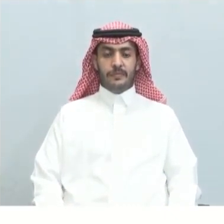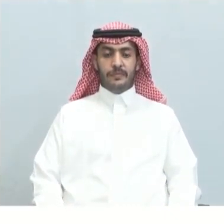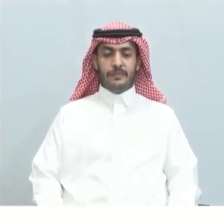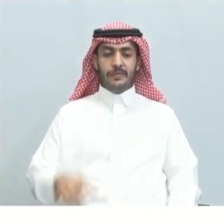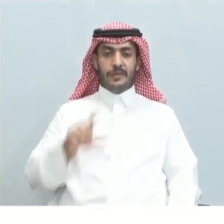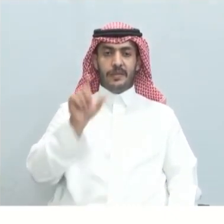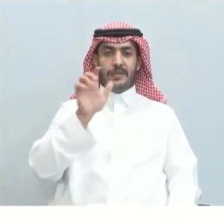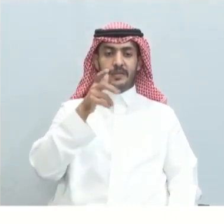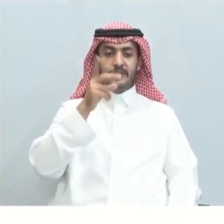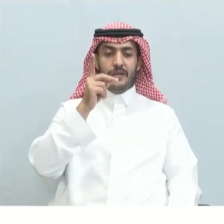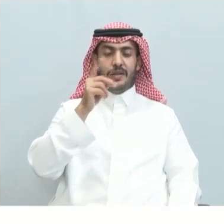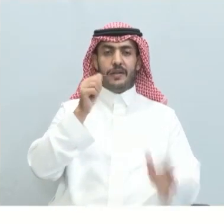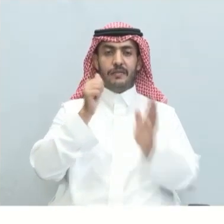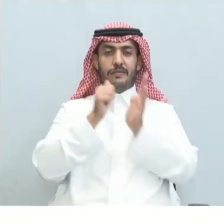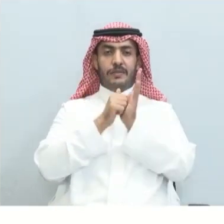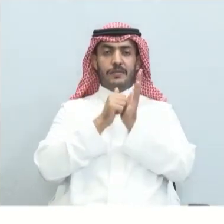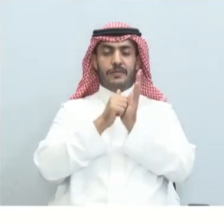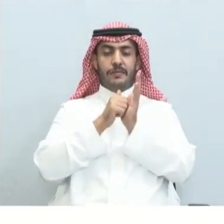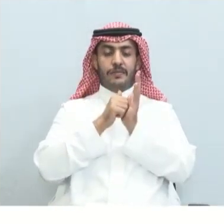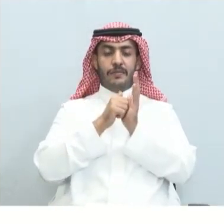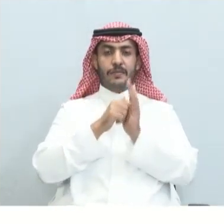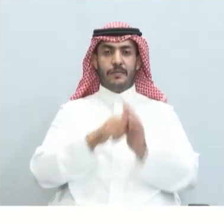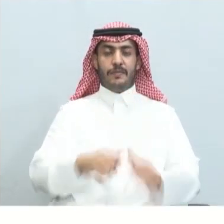ما هو نشاطنا المنزلي